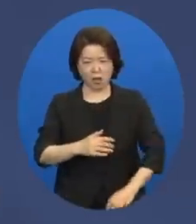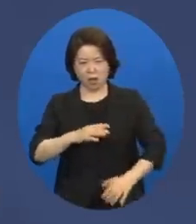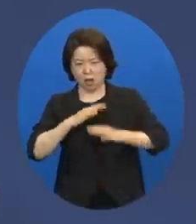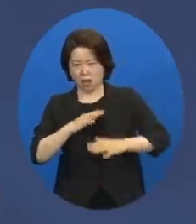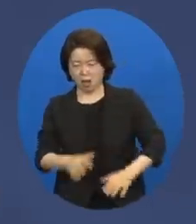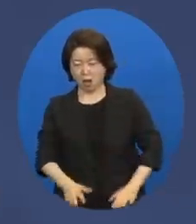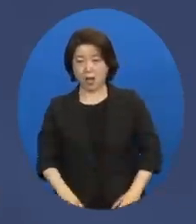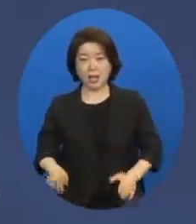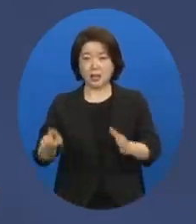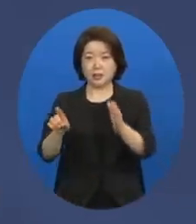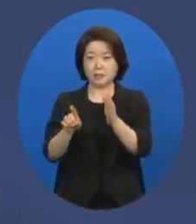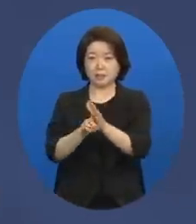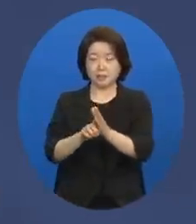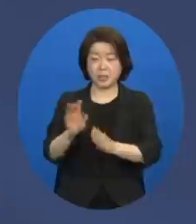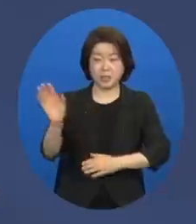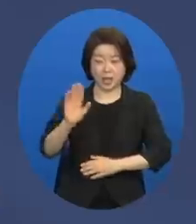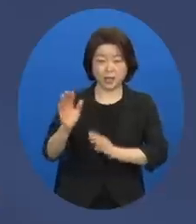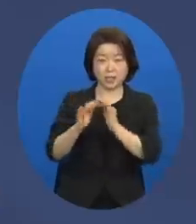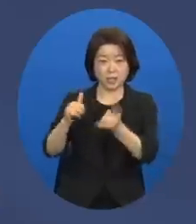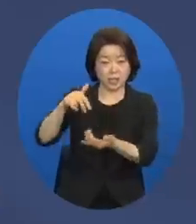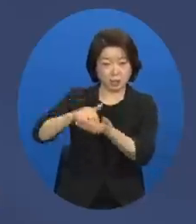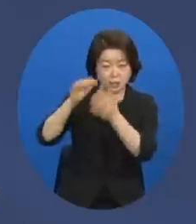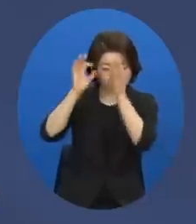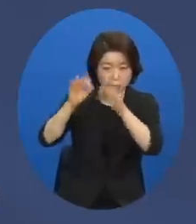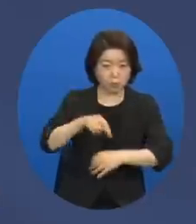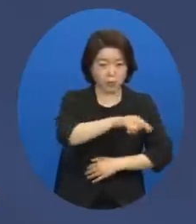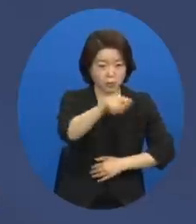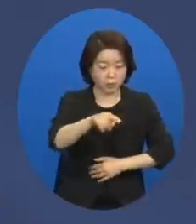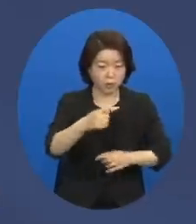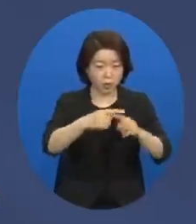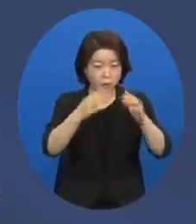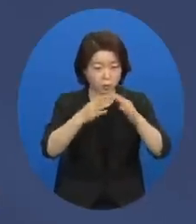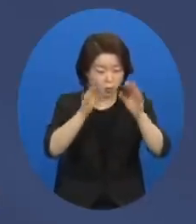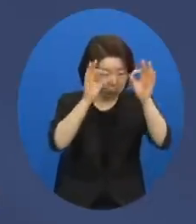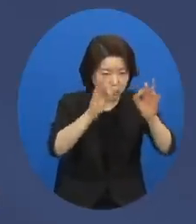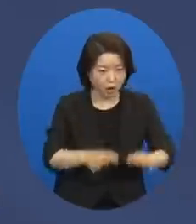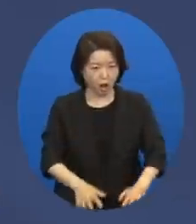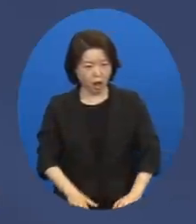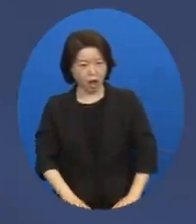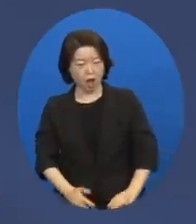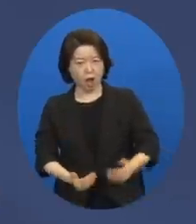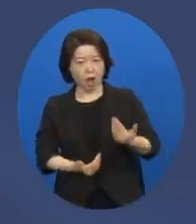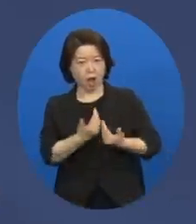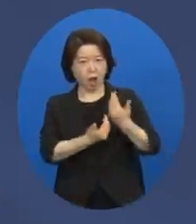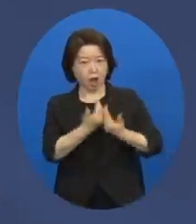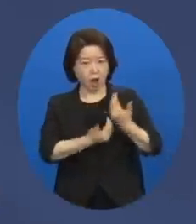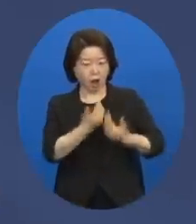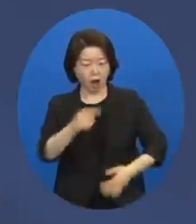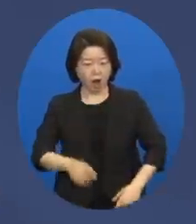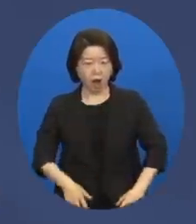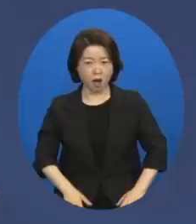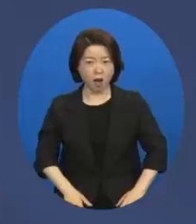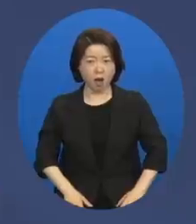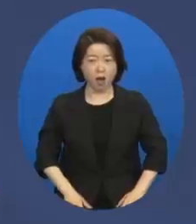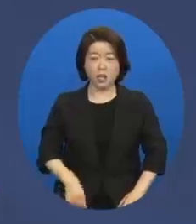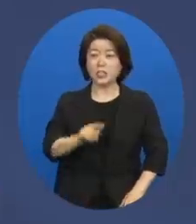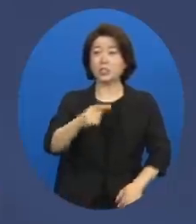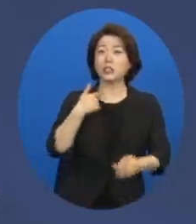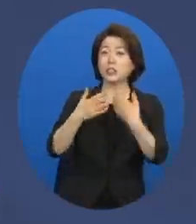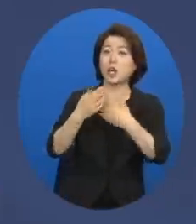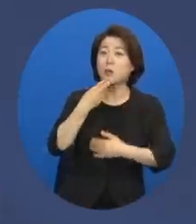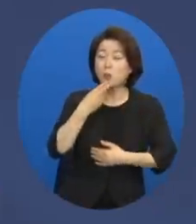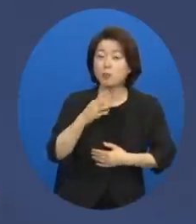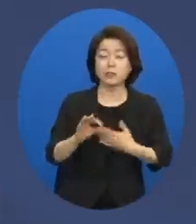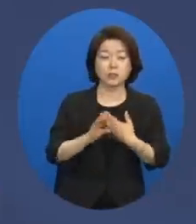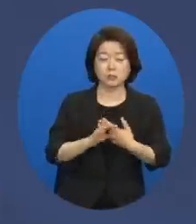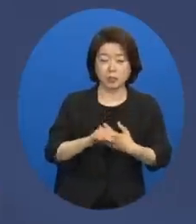믿는 사람 입장, 이방인 입장에서 보면 여기 완전히 도살장 가는 느낌이에요. 그러니까 안 못해는 체험 없으면 못 들어오거든. 그래서 저도 체험을